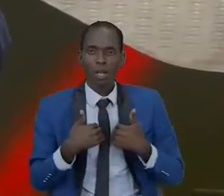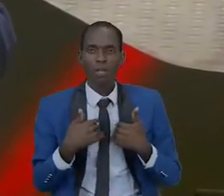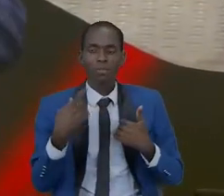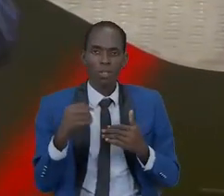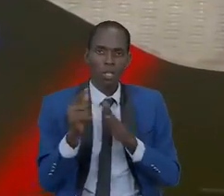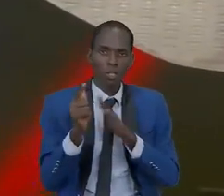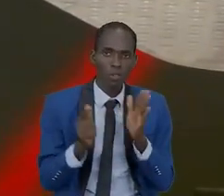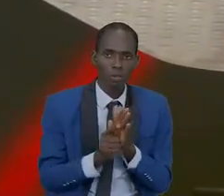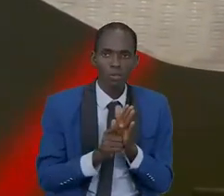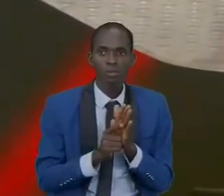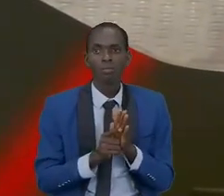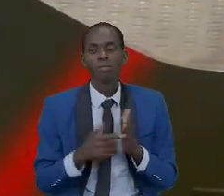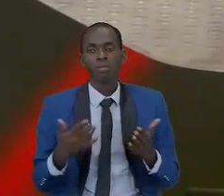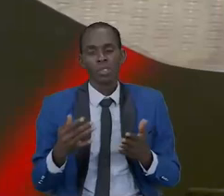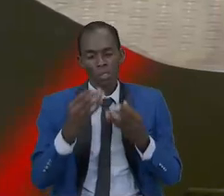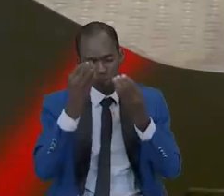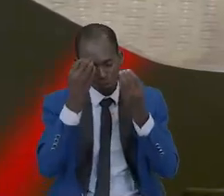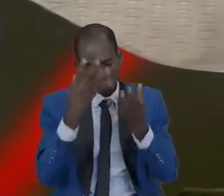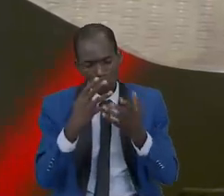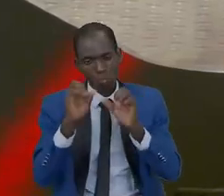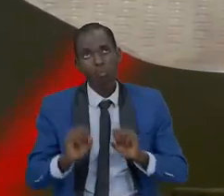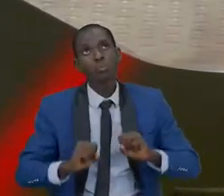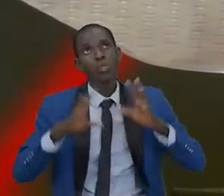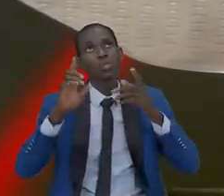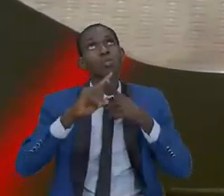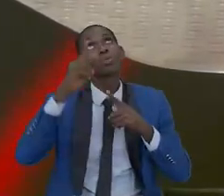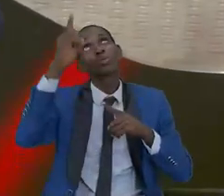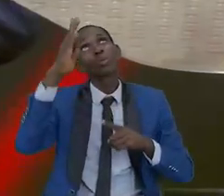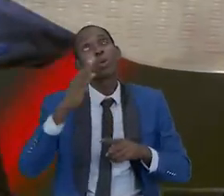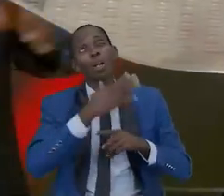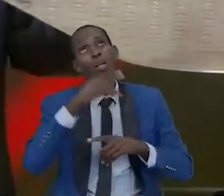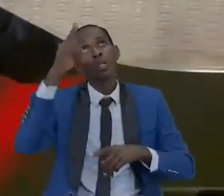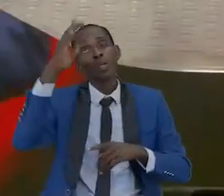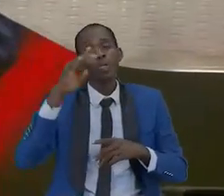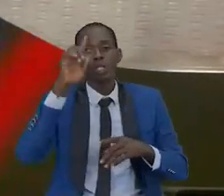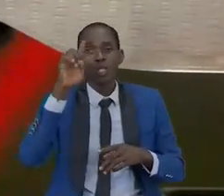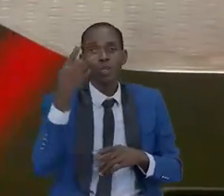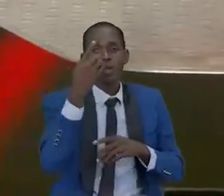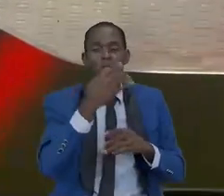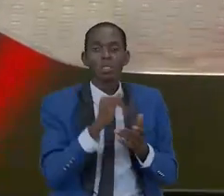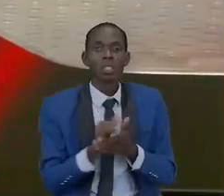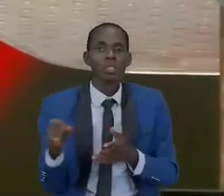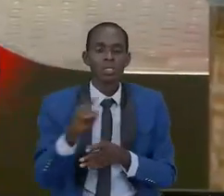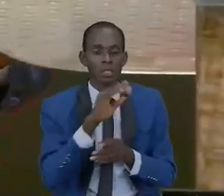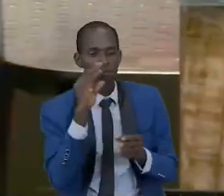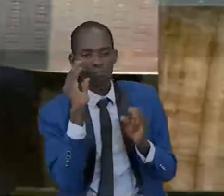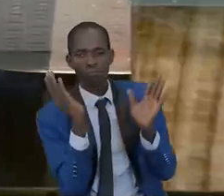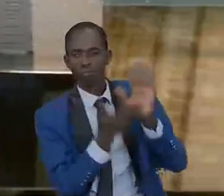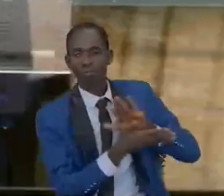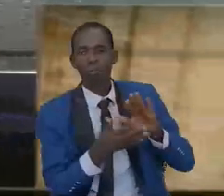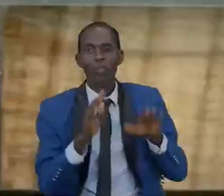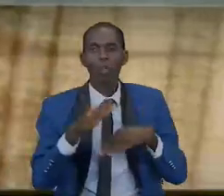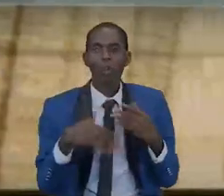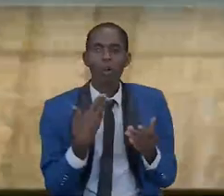doit il doit avoir l'amour l'amour et la légende à Dieu et à Dieu seul mais qu'on l'écrivent de